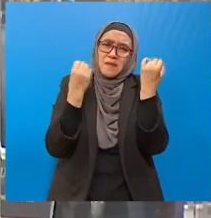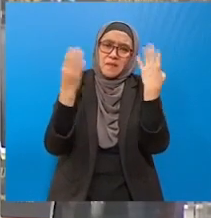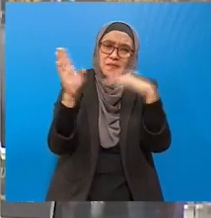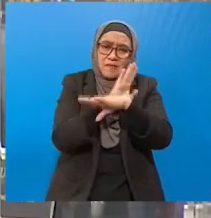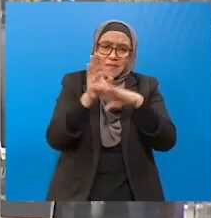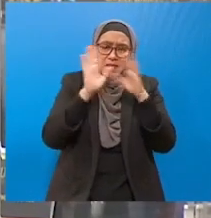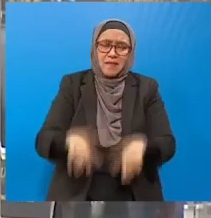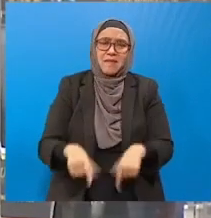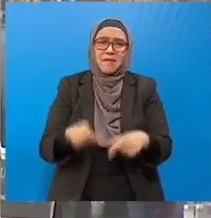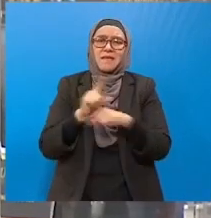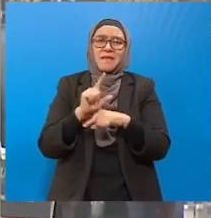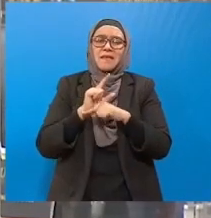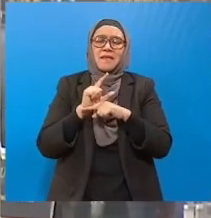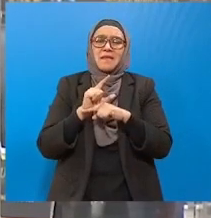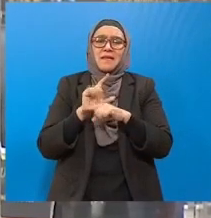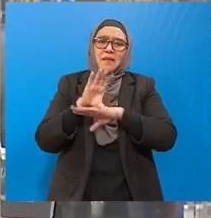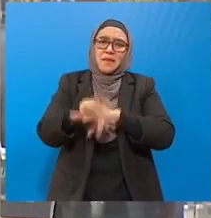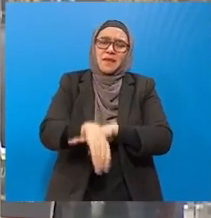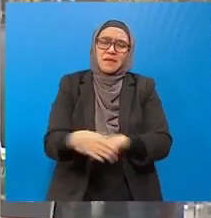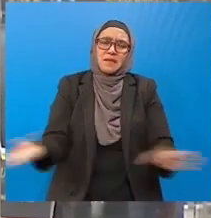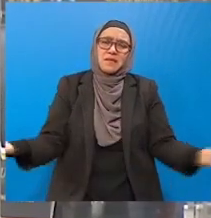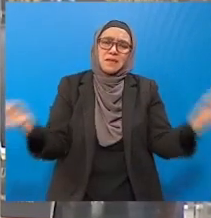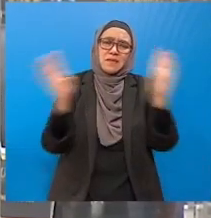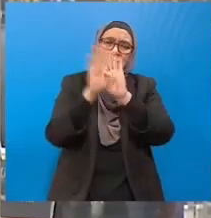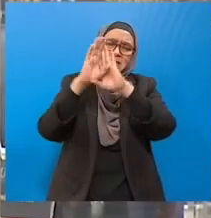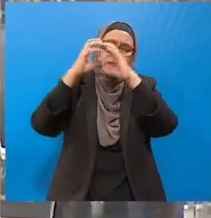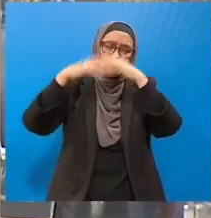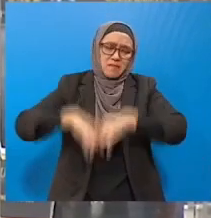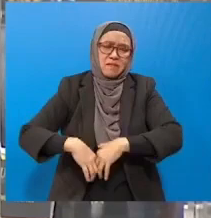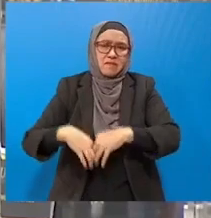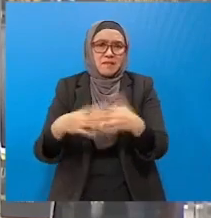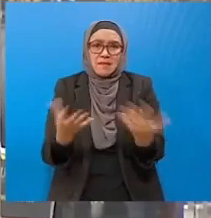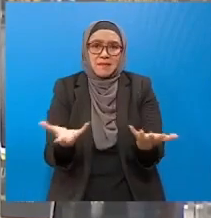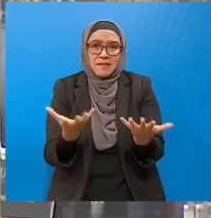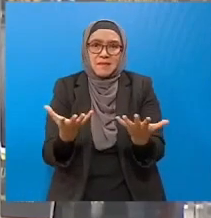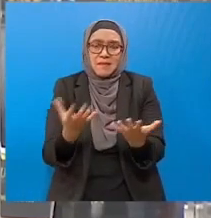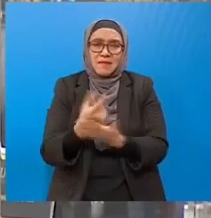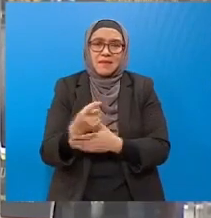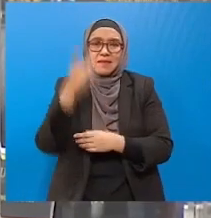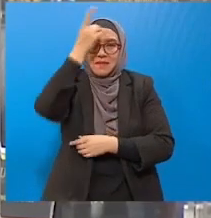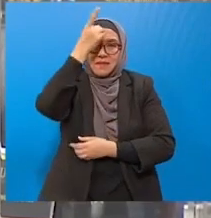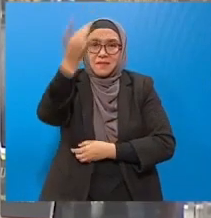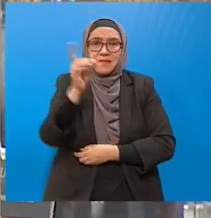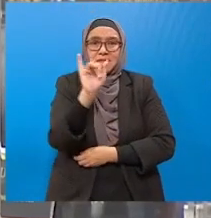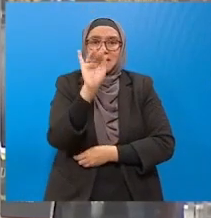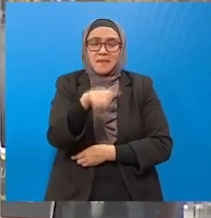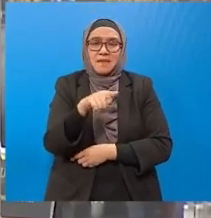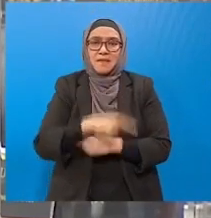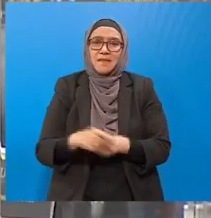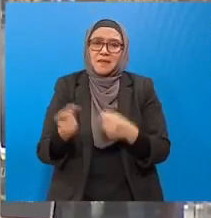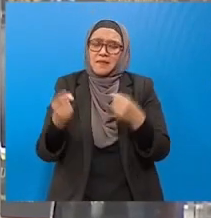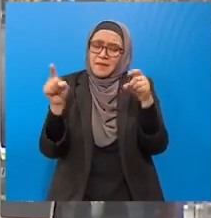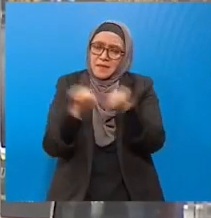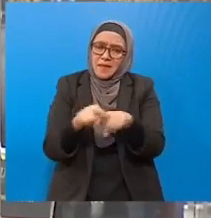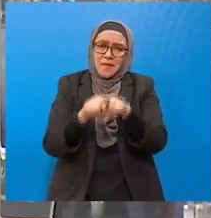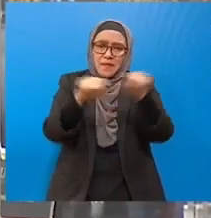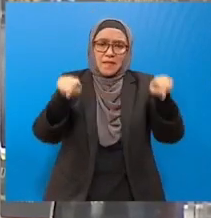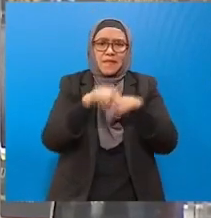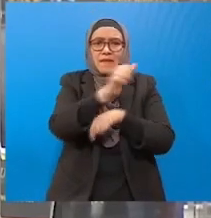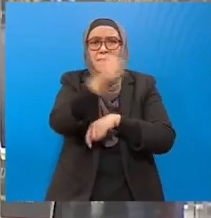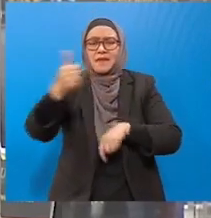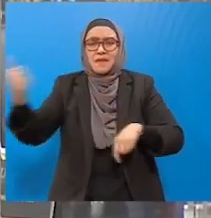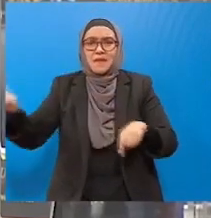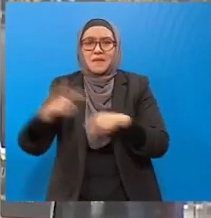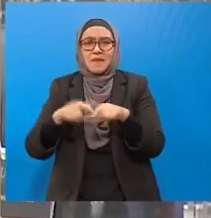isu yang berbakti ini datang di Virtual Tour Hai sebabnya di kawasan-kawasan lain kalau kayak juga mengalami gangguan